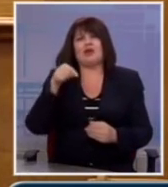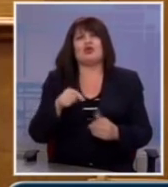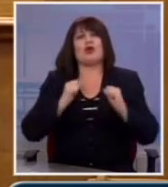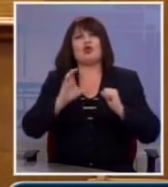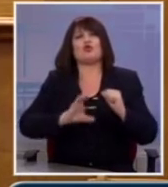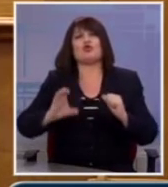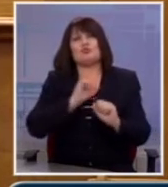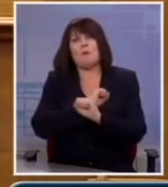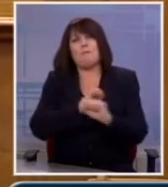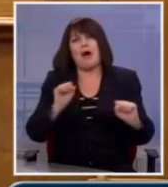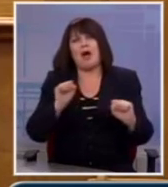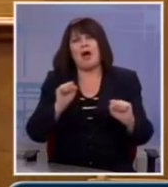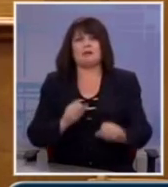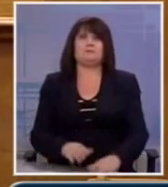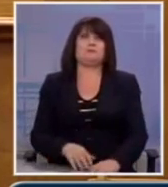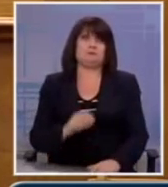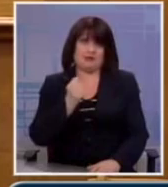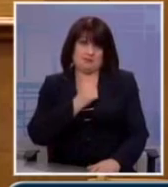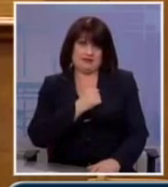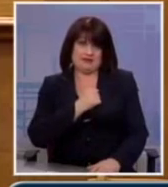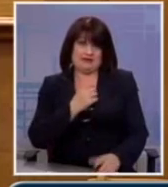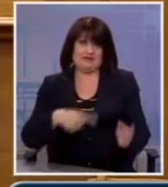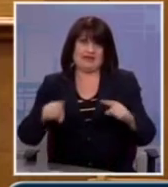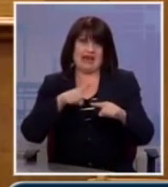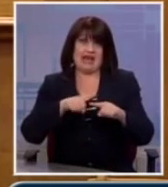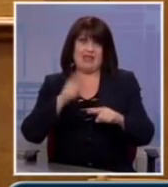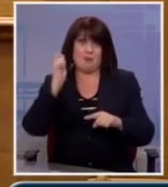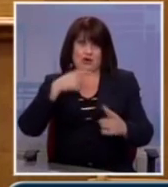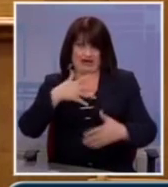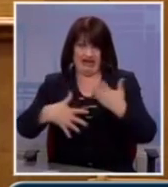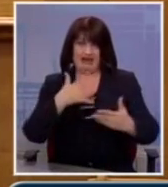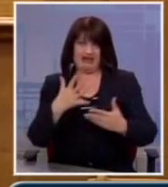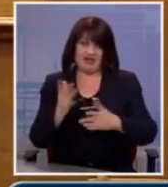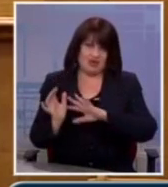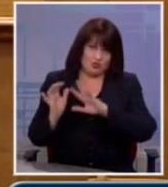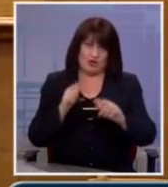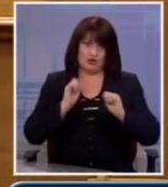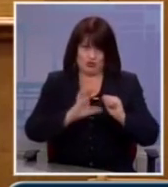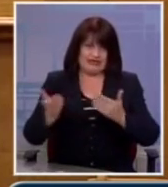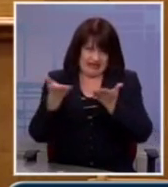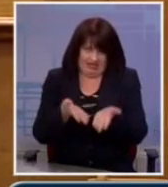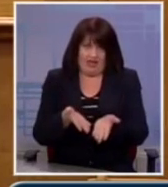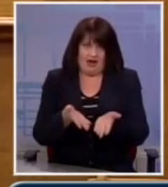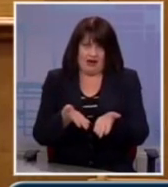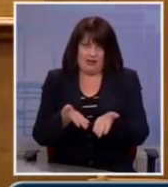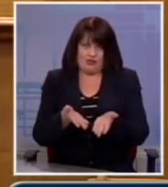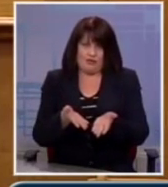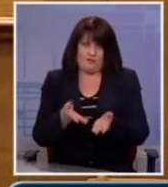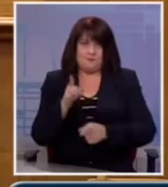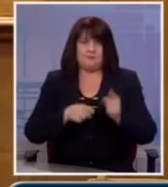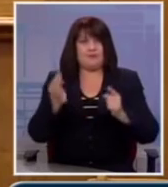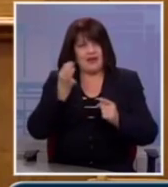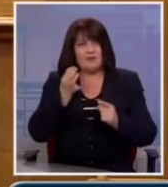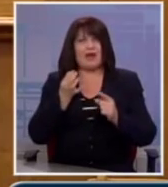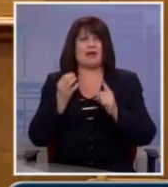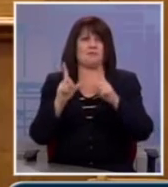τουρισμό. Εκτός αν πιστεύετε ότι μια Ελλάδα σε πολιτική αναταραχή είναι ατραξιόν για τους τουρίστες, όπως άκουσα να λέει κάποιος στα